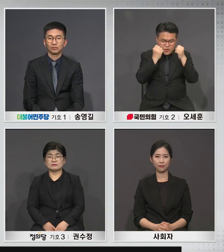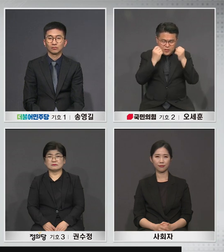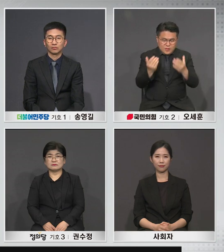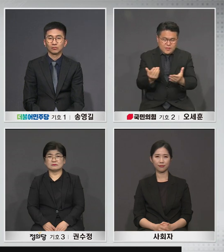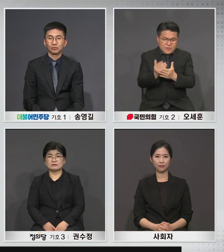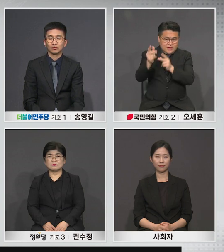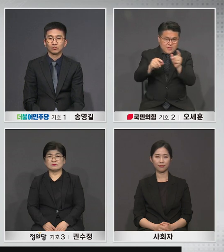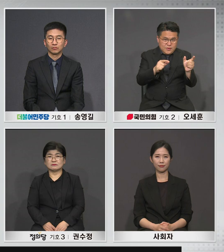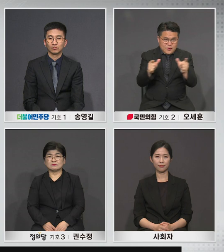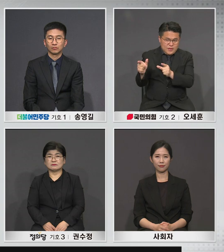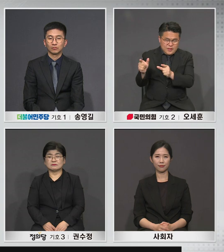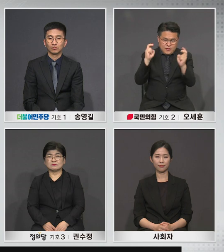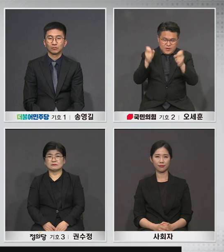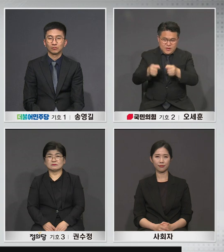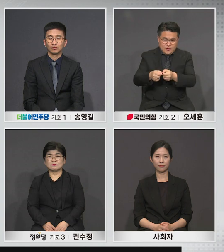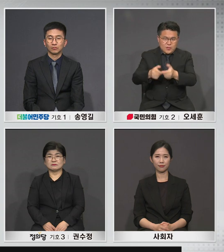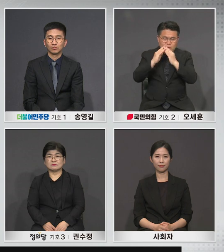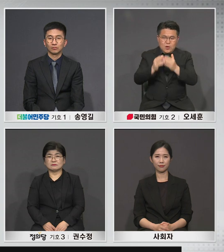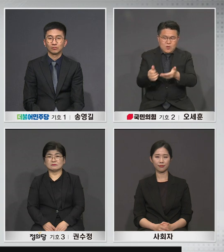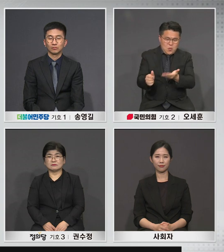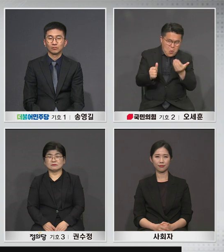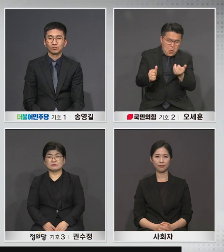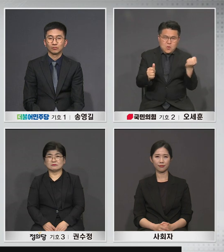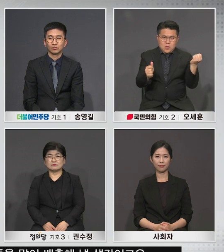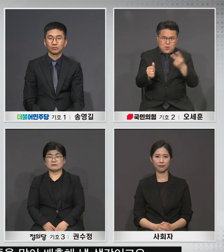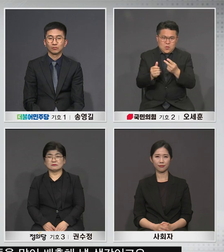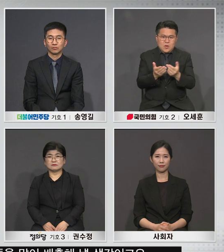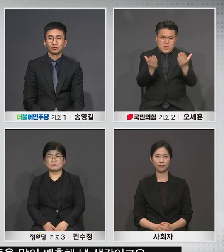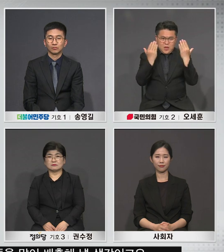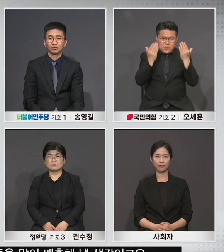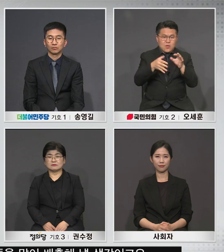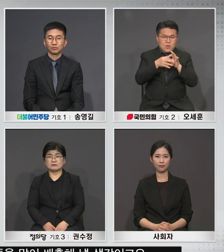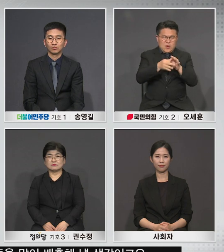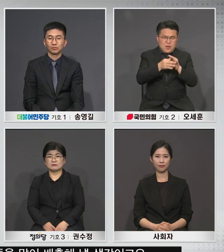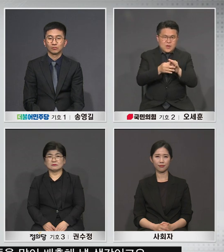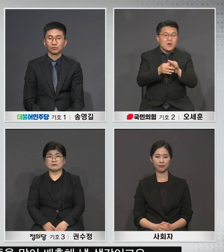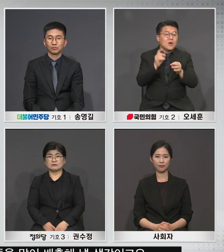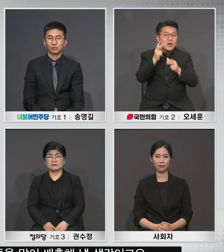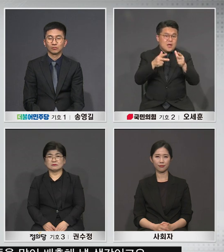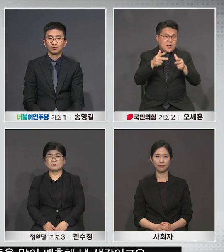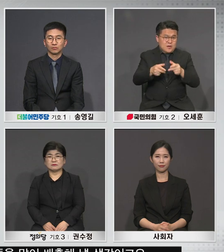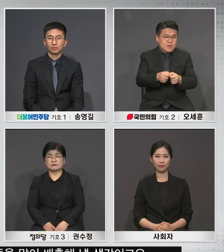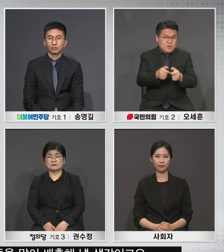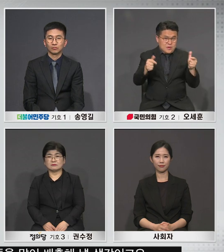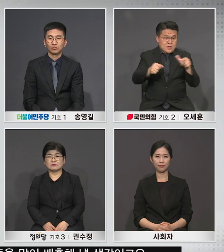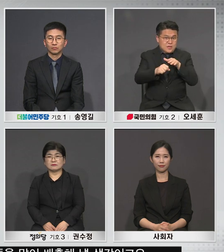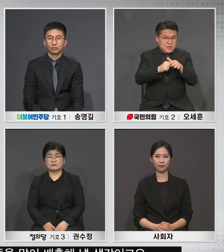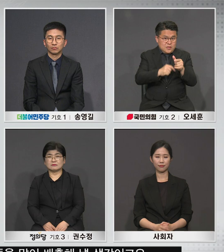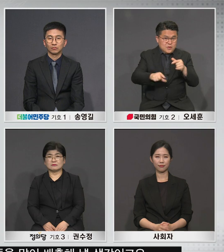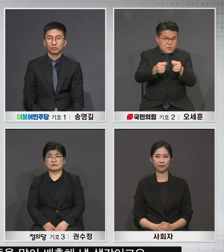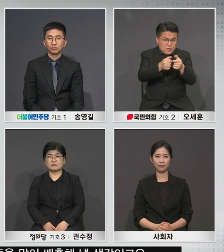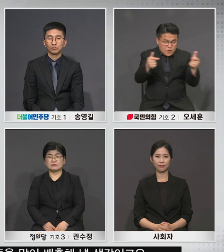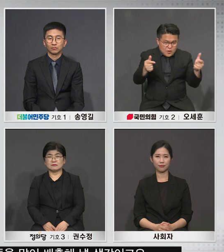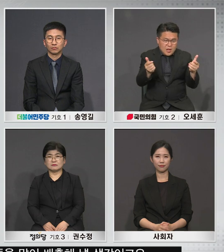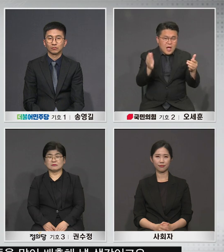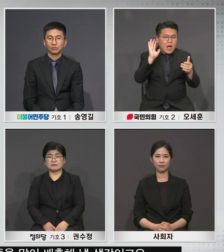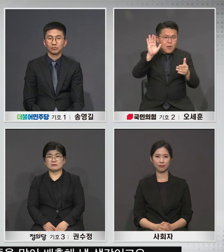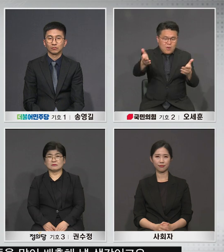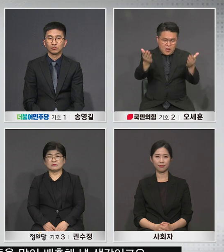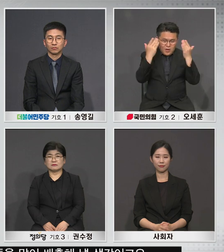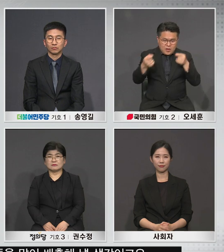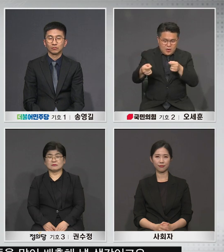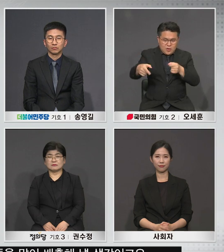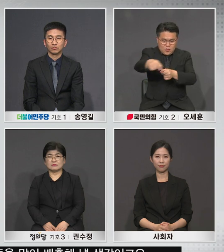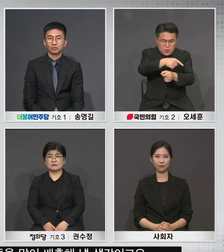창업을 유도하고 그리고 캠퍼스타운 사업을 좀 더 확대해서 캠퍼스타운 밸리에서 창업이 활발하게 이루어지도록